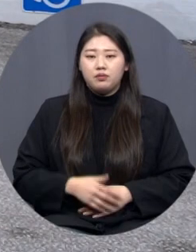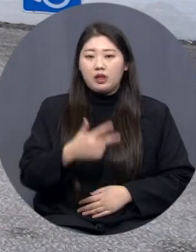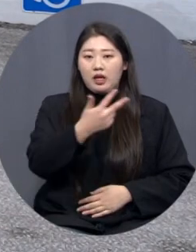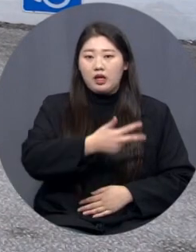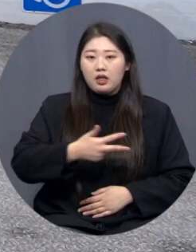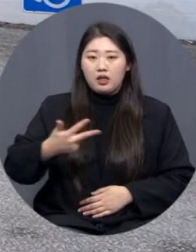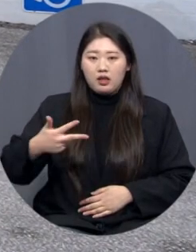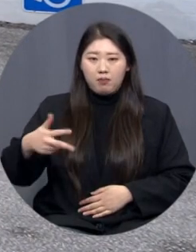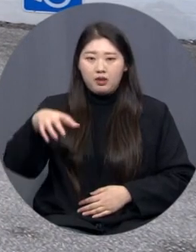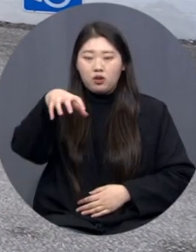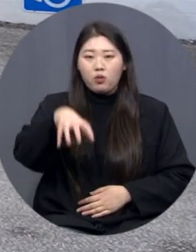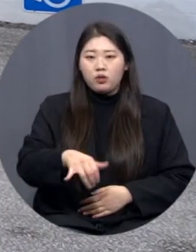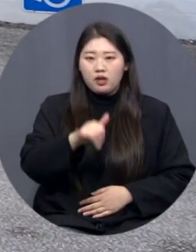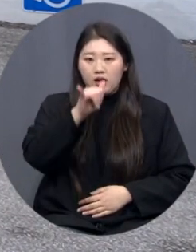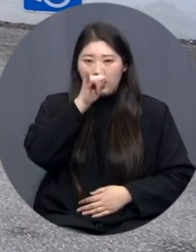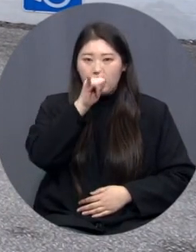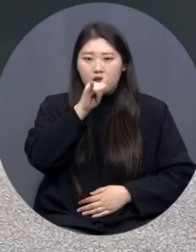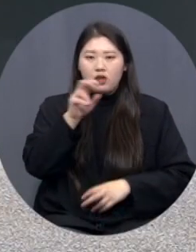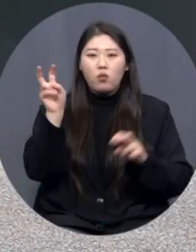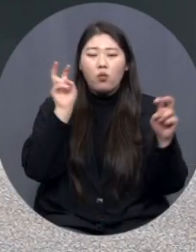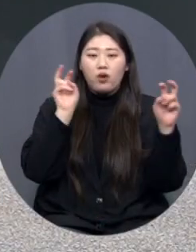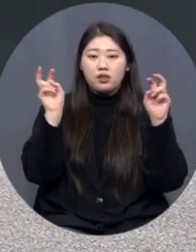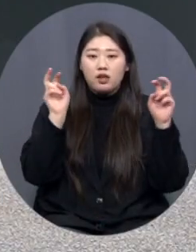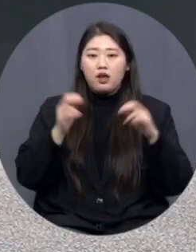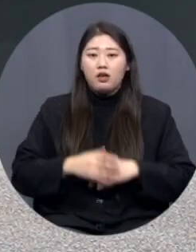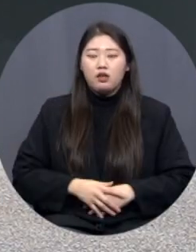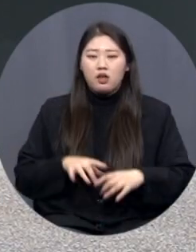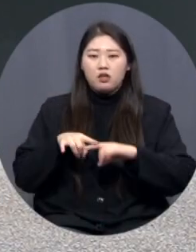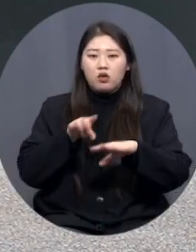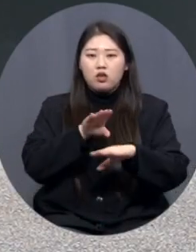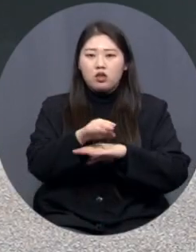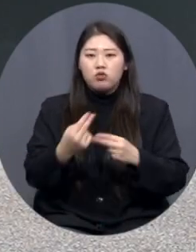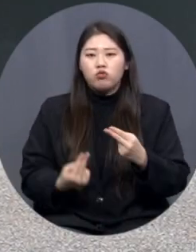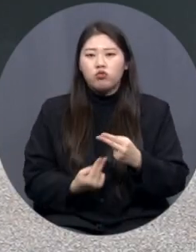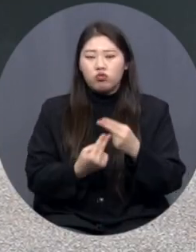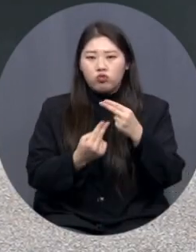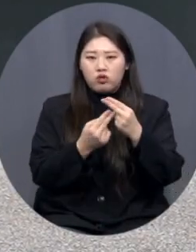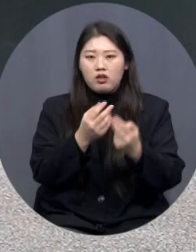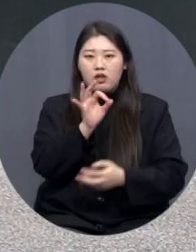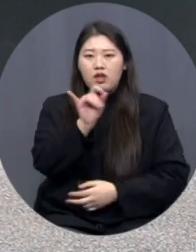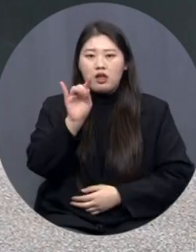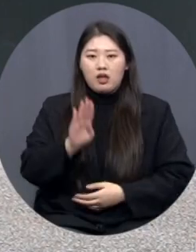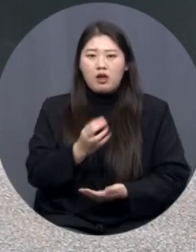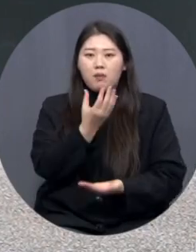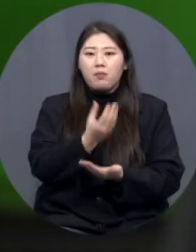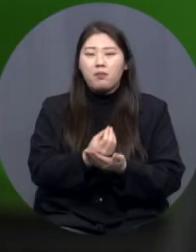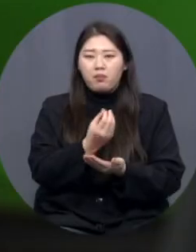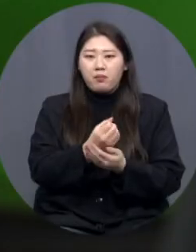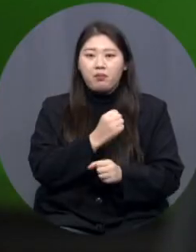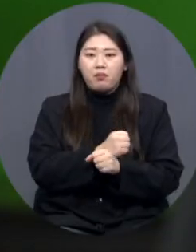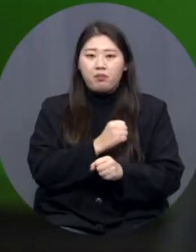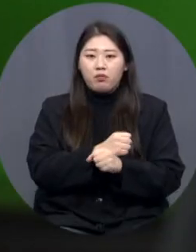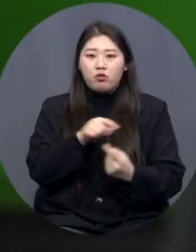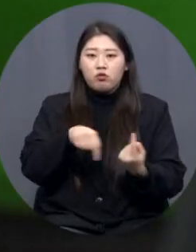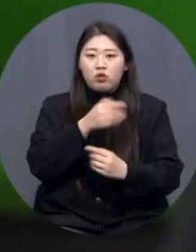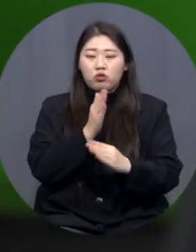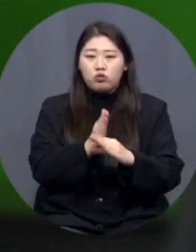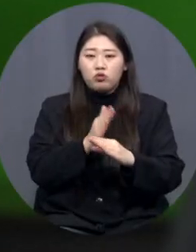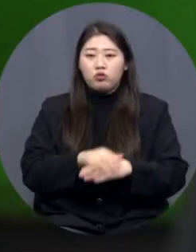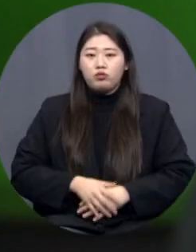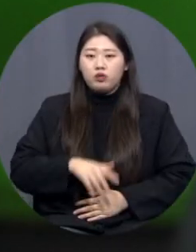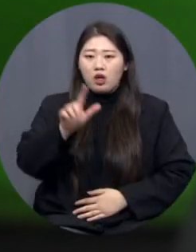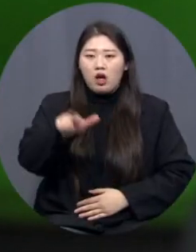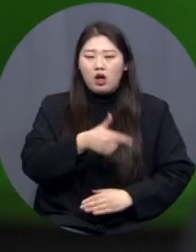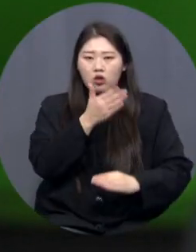덴마크 코펜하겐에 있는 한 스타트업. 전기차 충전 애플리케이션을 개발해 운영하고 있습니다. 하루